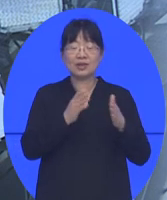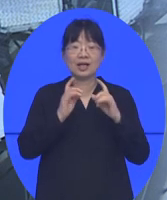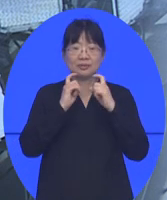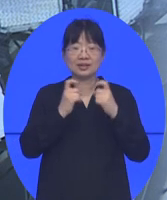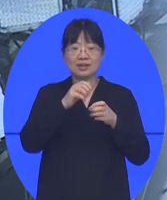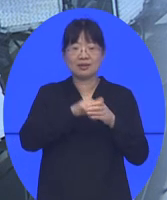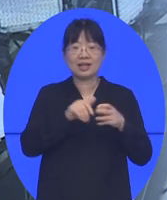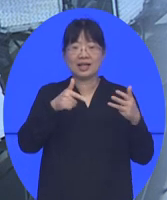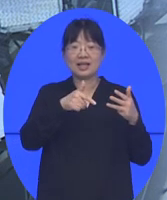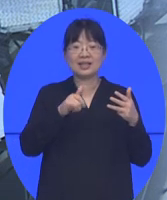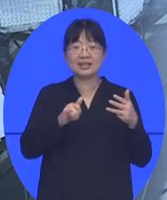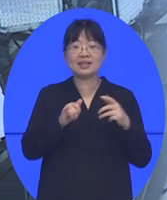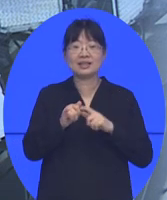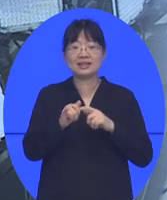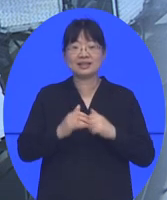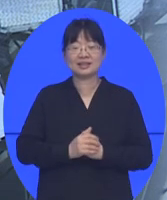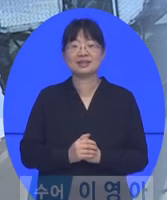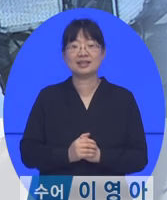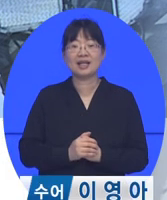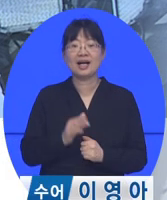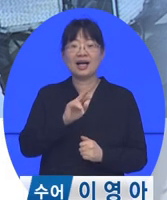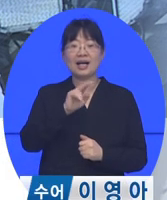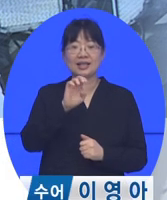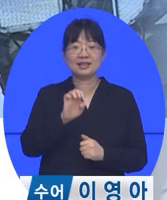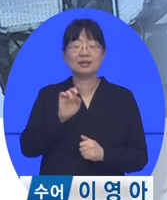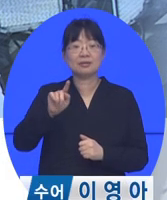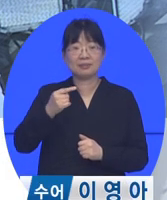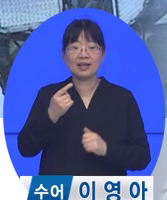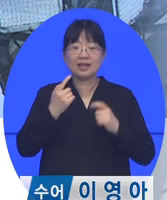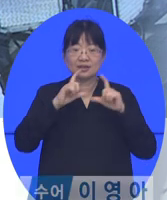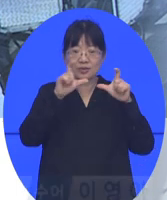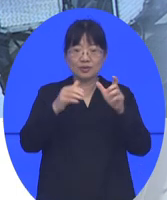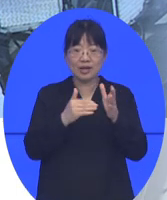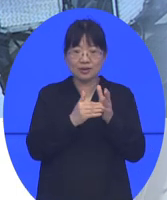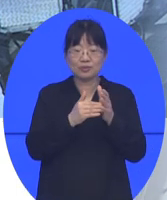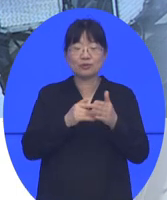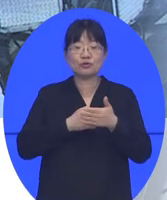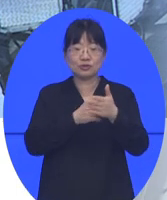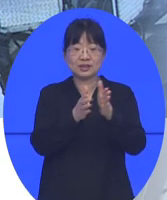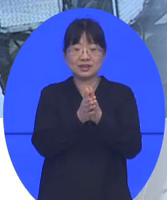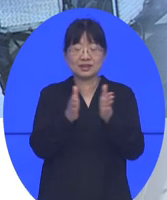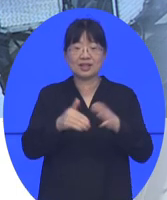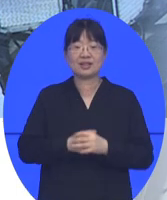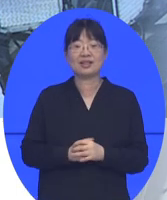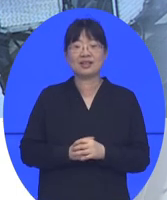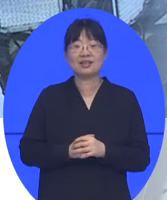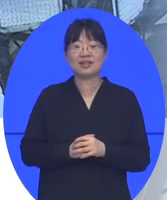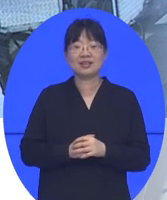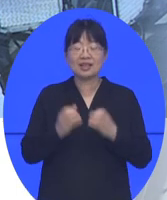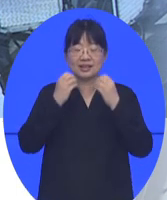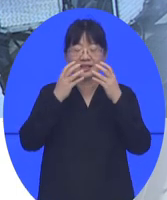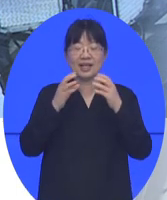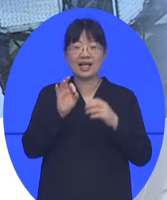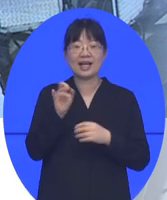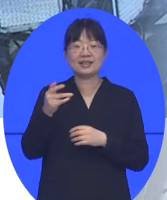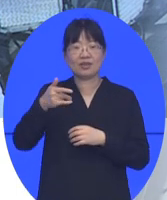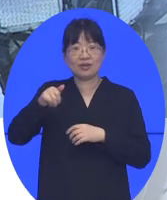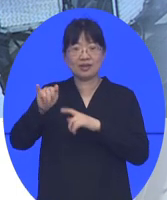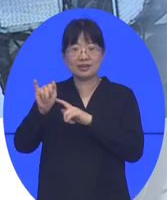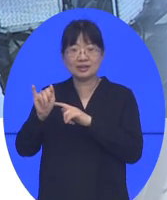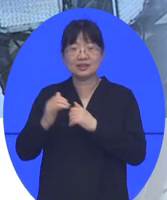경희도가 민선 8개 핵심 정책인 아리백 비전을 선포하고 본격적인 추진에 들어갔습니다. 경기 아리백은 신재생